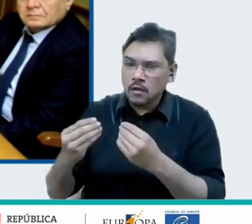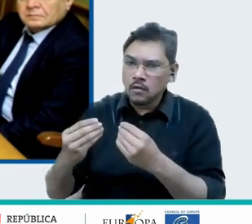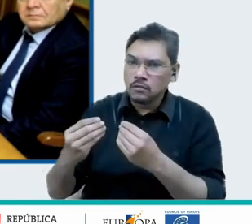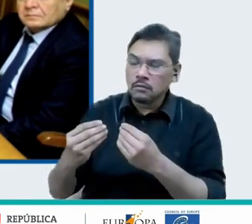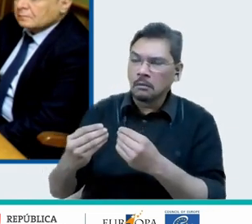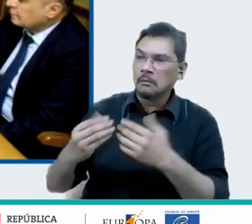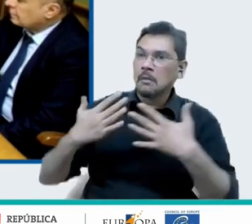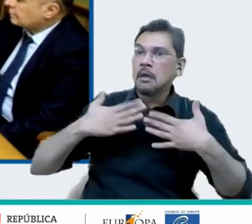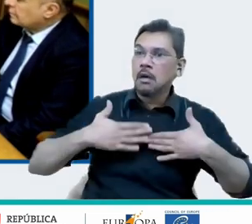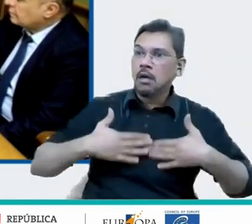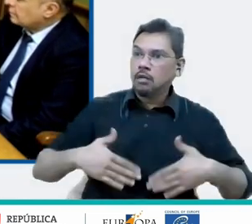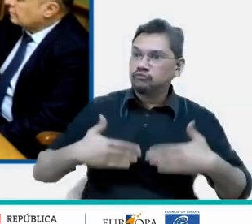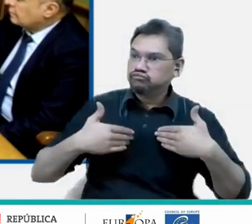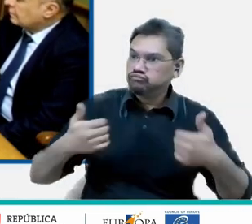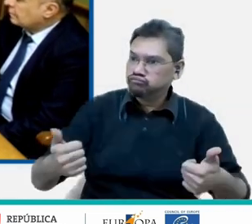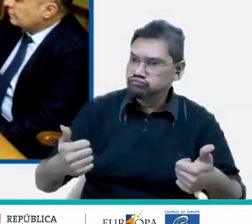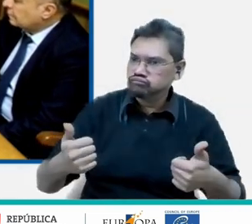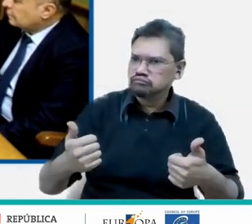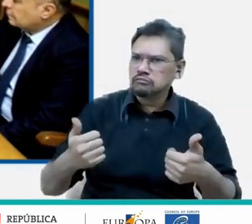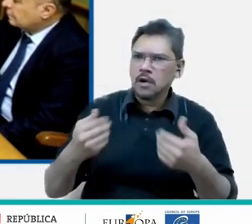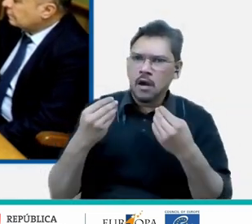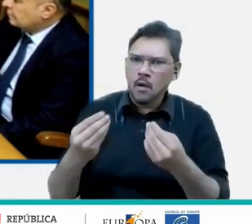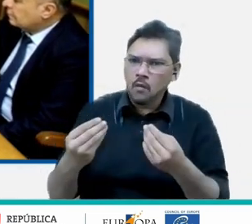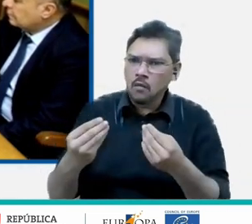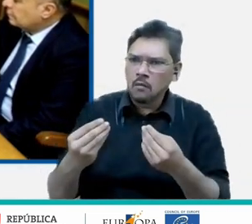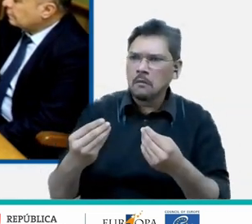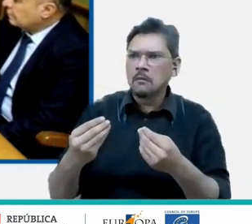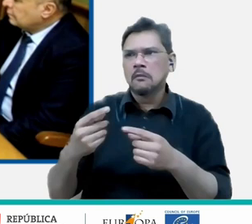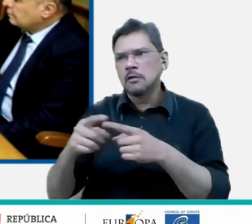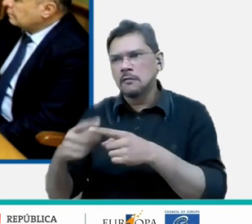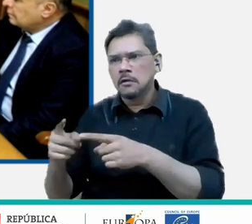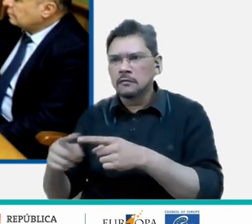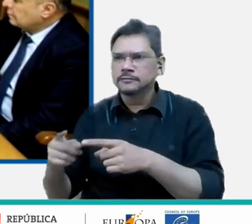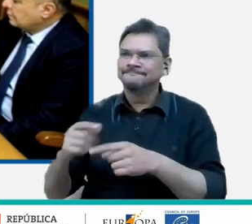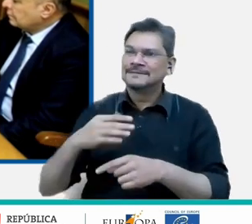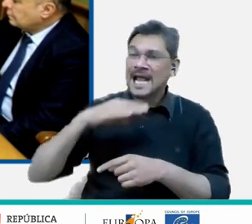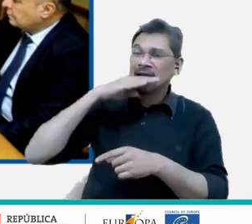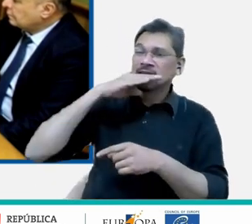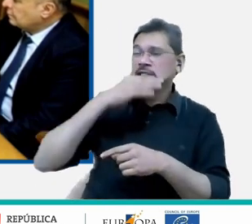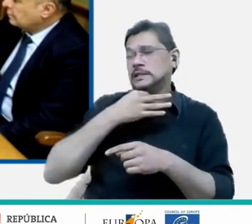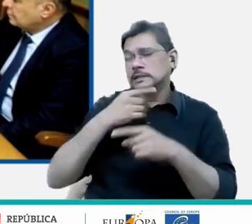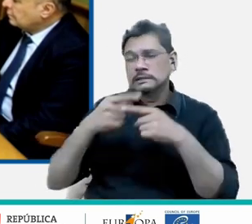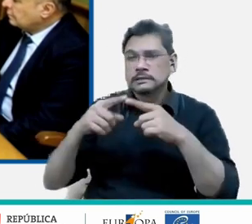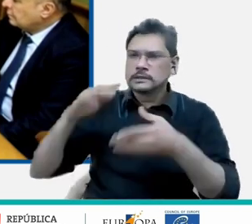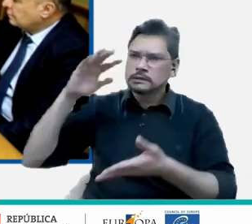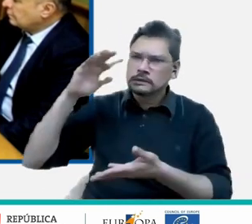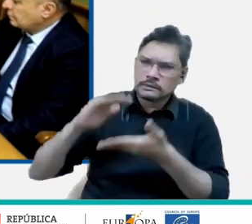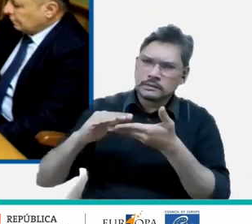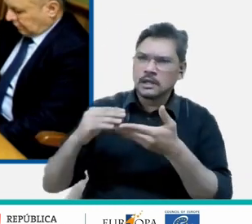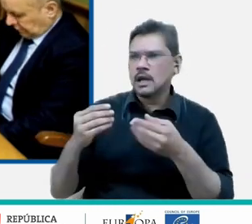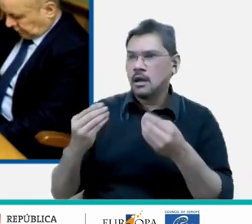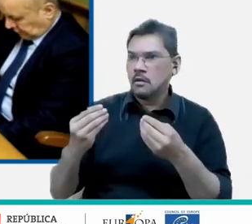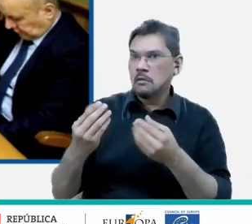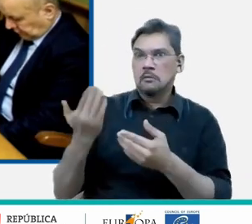этом контексте необходимо отметить, что город Душанбе и раньше постоянно занимался вопросами обеспечения